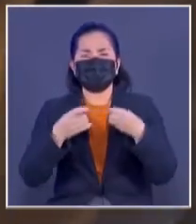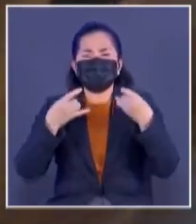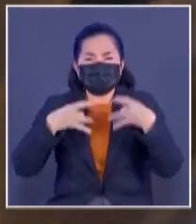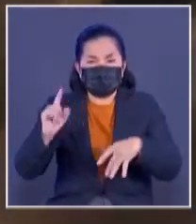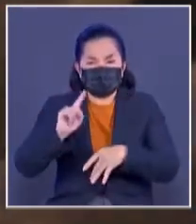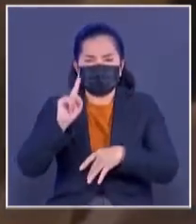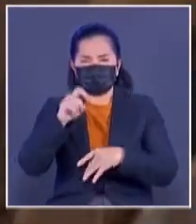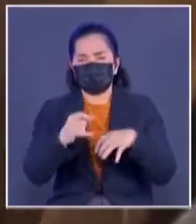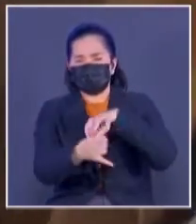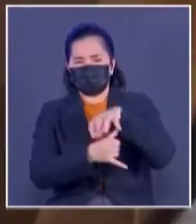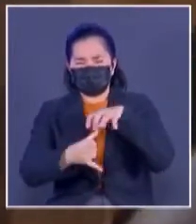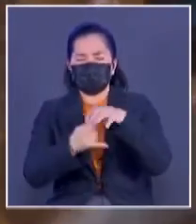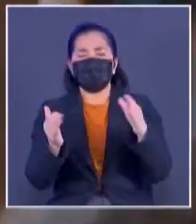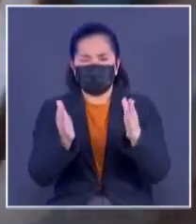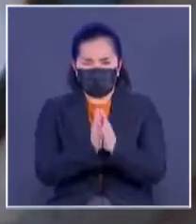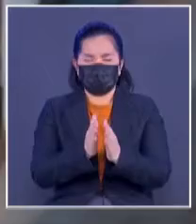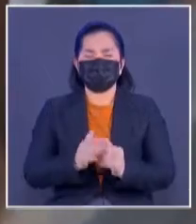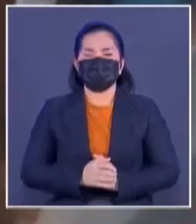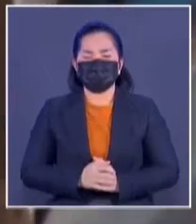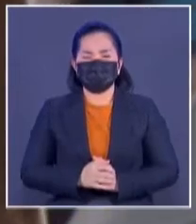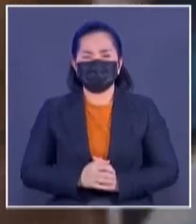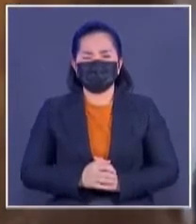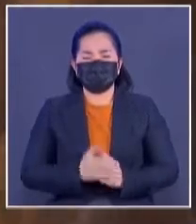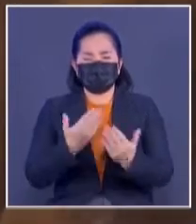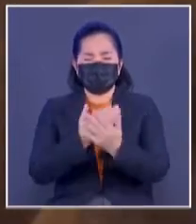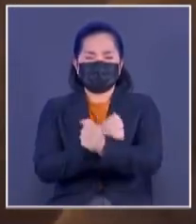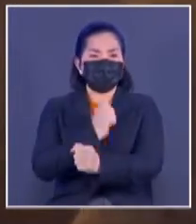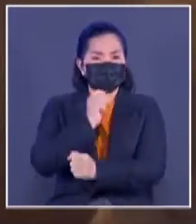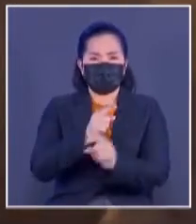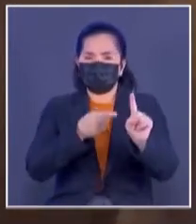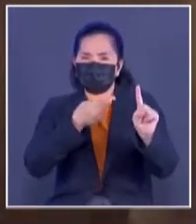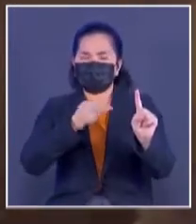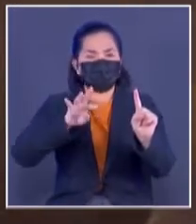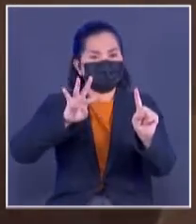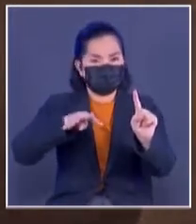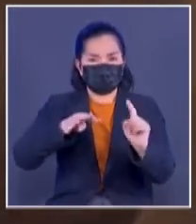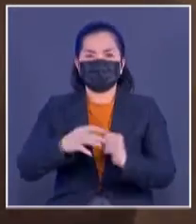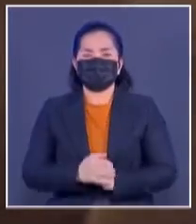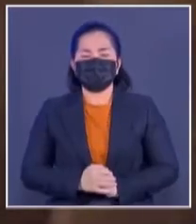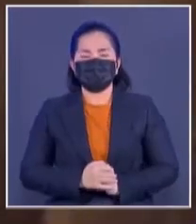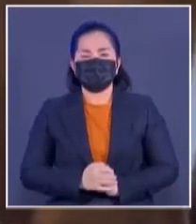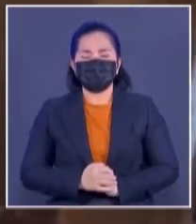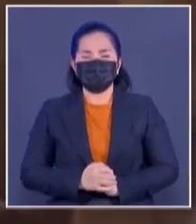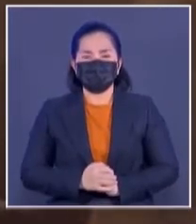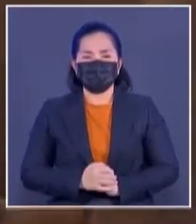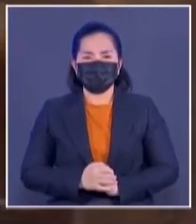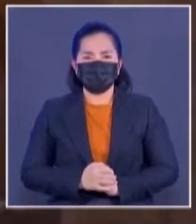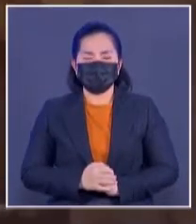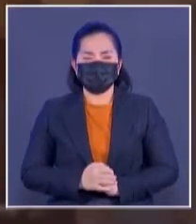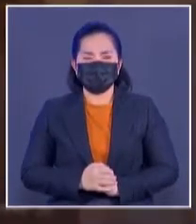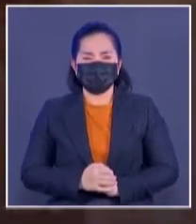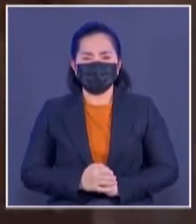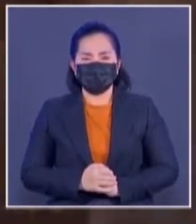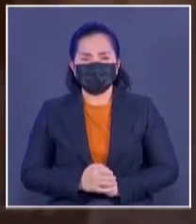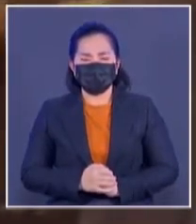ที่ต้องนำไปกักตัวกับนายจ้างโดยมีค่าจ้างให้เนี่ย 14,000 บาทส่วนตัวนายเปาหลังจากที่เดิน